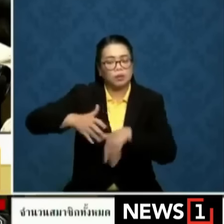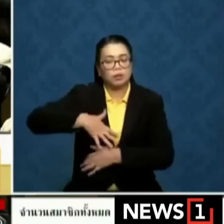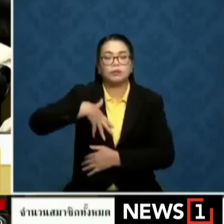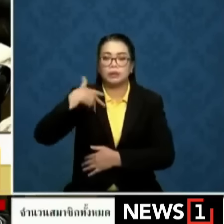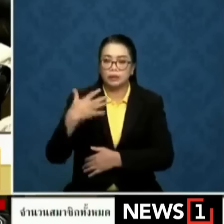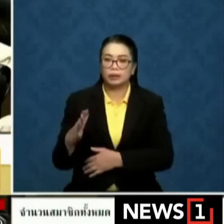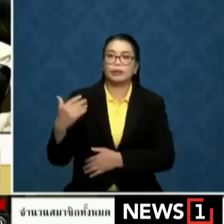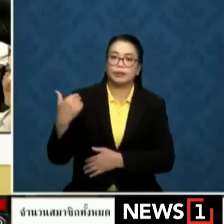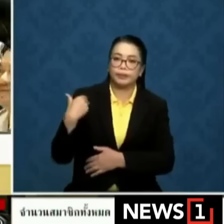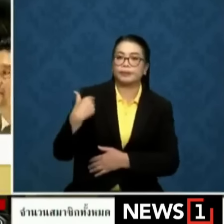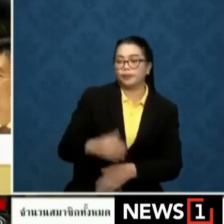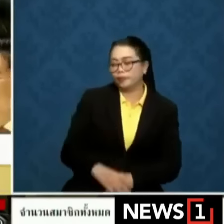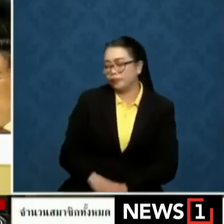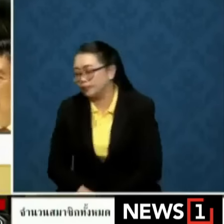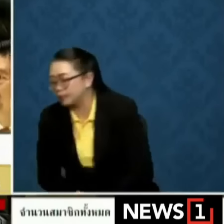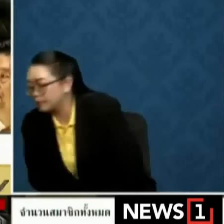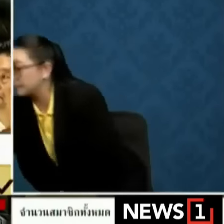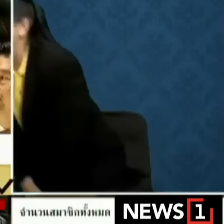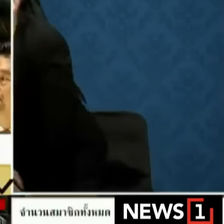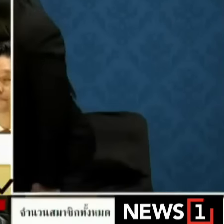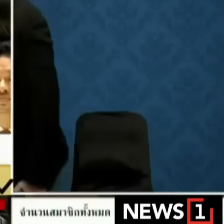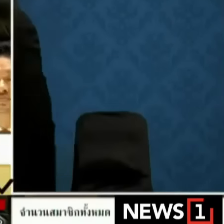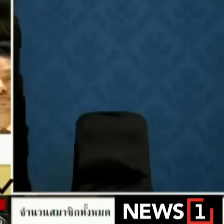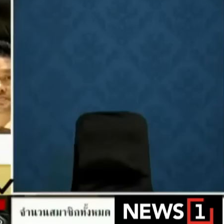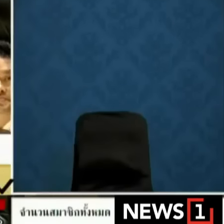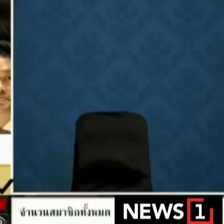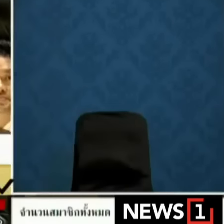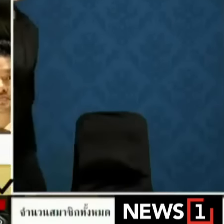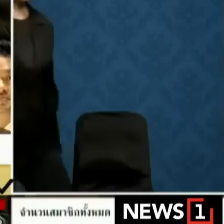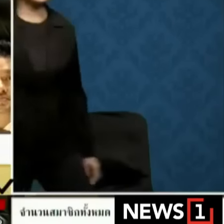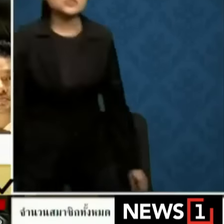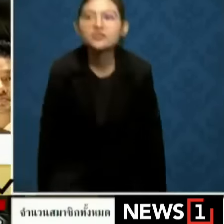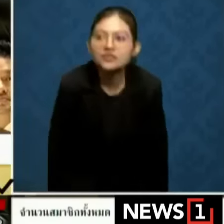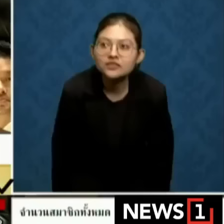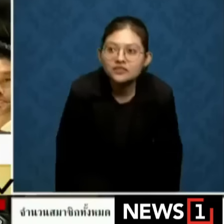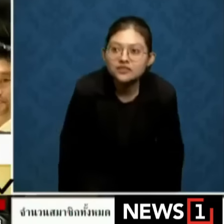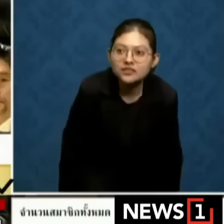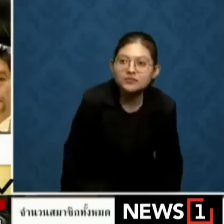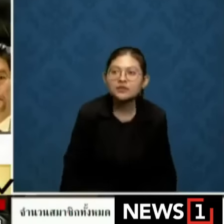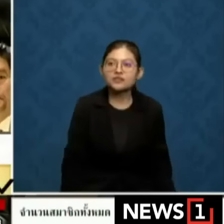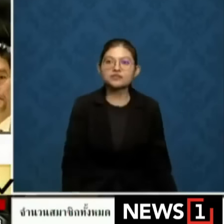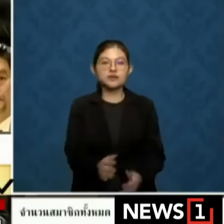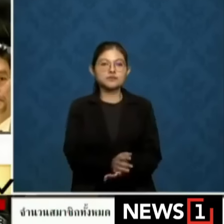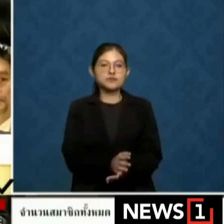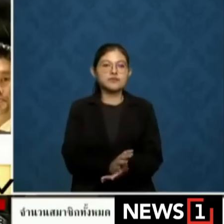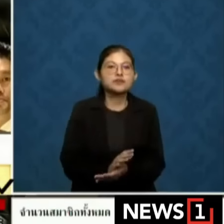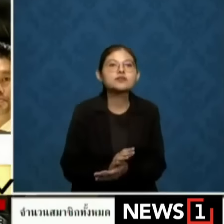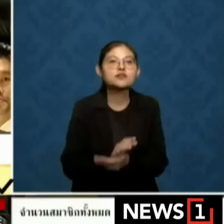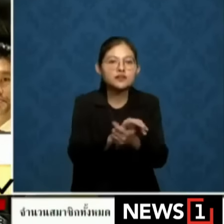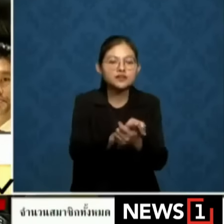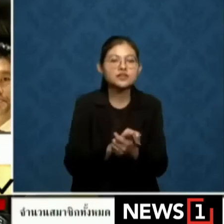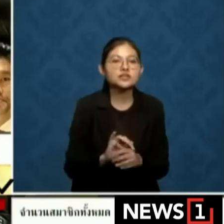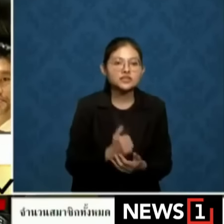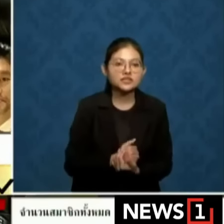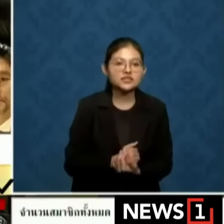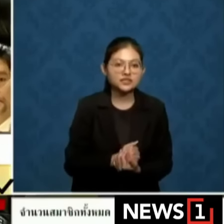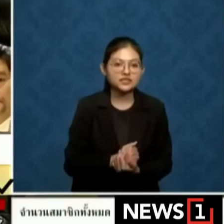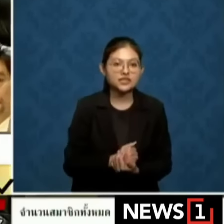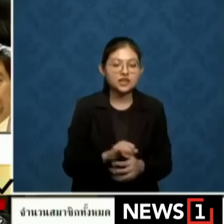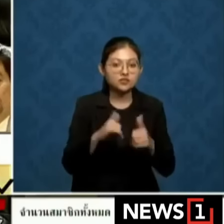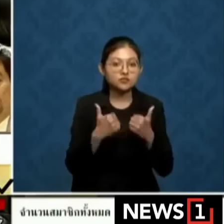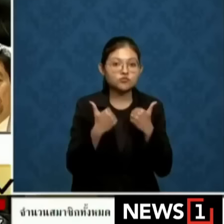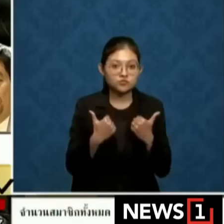นื่องประเมินผลด้วยมียุทธศาสตร์ที่ชัดเจนไม่ใช่ปล่อยวันนี้เอาพรุ่งนี้เปิดให้คนไปจับมาอีกสุดท้ายปลาที่เราตั้งใจจะให้เป็นนักล่